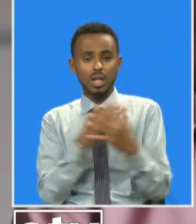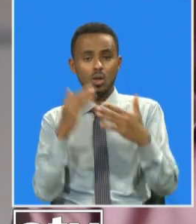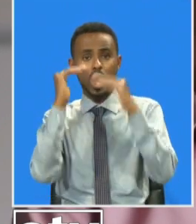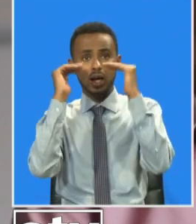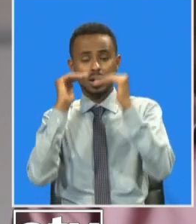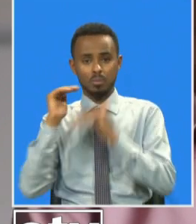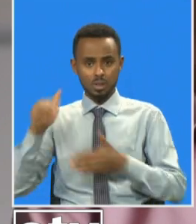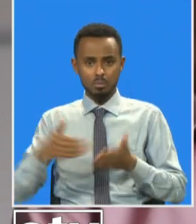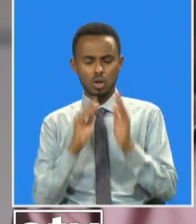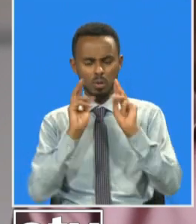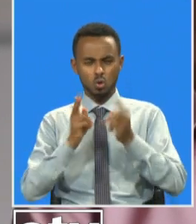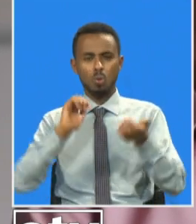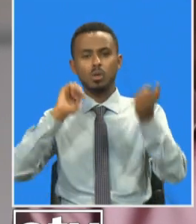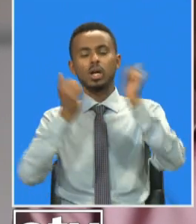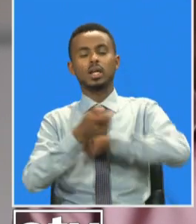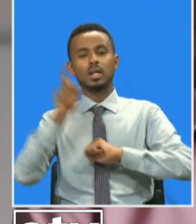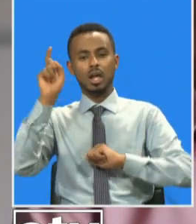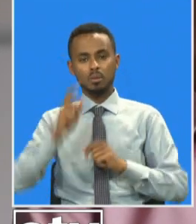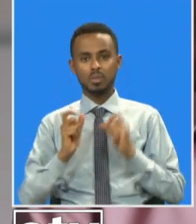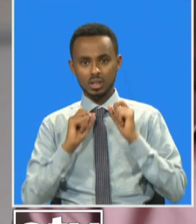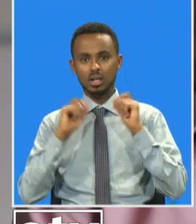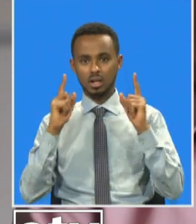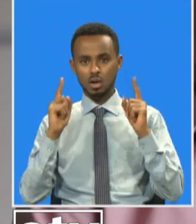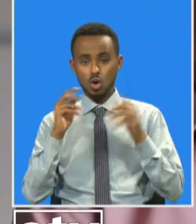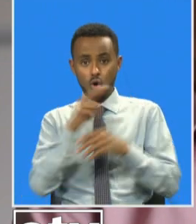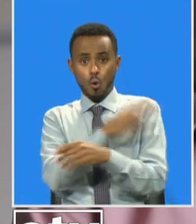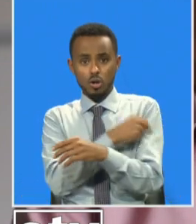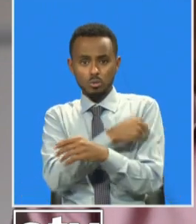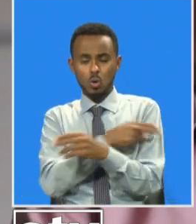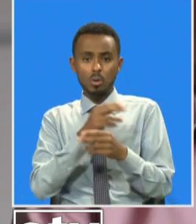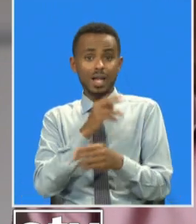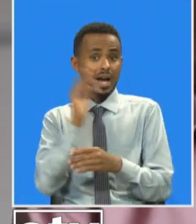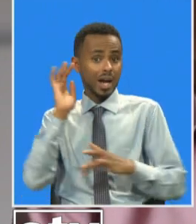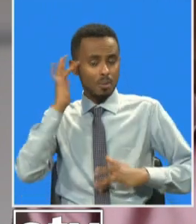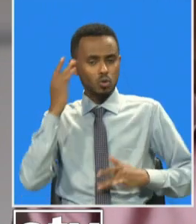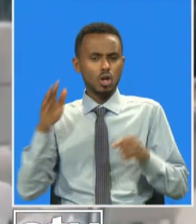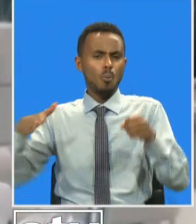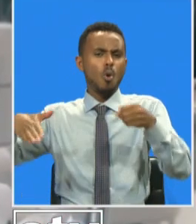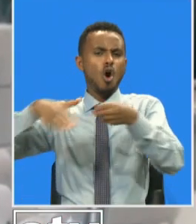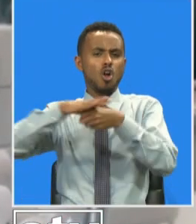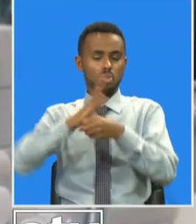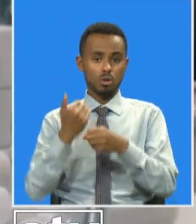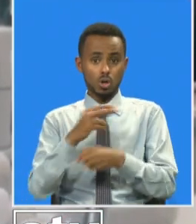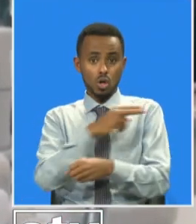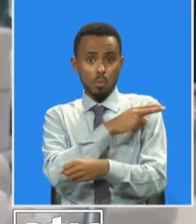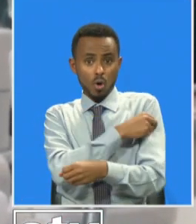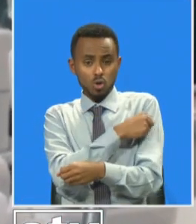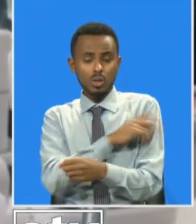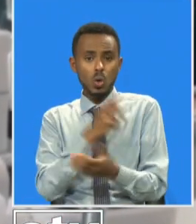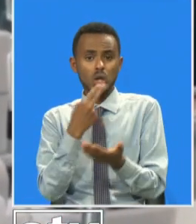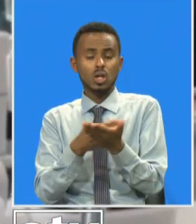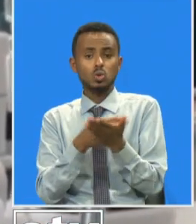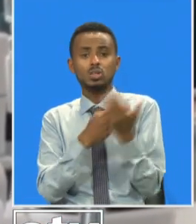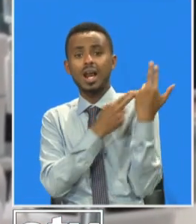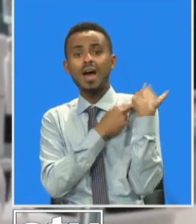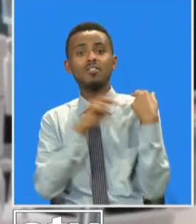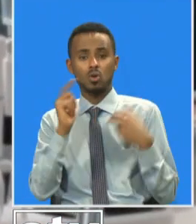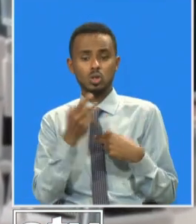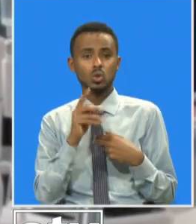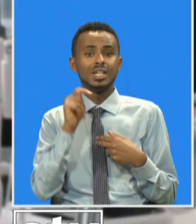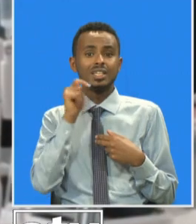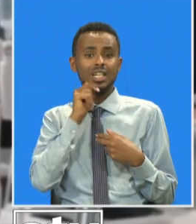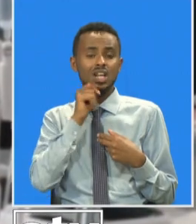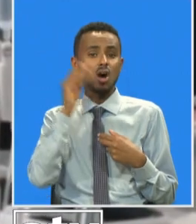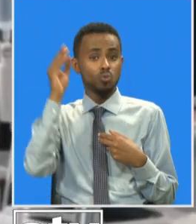የተዋቀረበትን መንገድ በቶሎ መቀየር እንዳለብን ተረዳን። ሆስፒታሉ በታካሚዎች ተሞልቶ ነበር። በሆስፒታሉ የነርሶች ኃላፊ ሆነችው